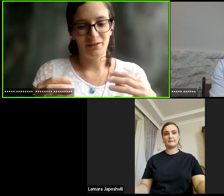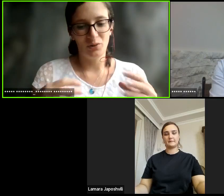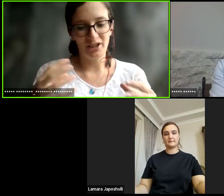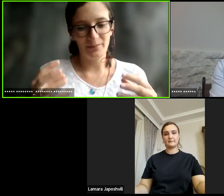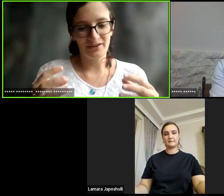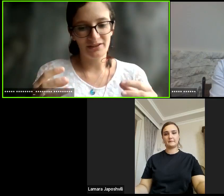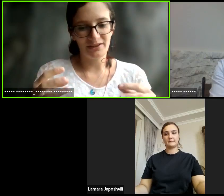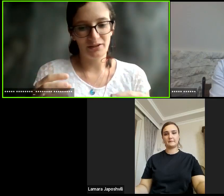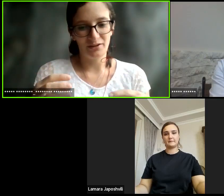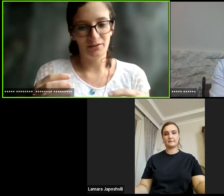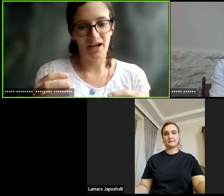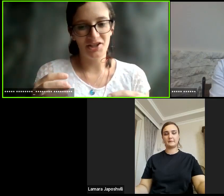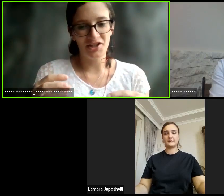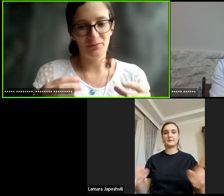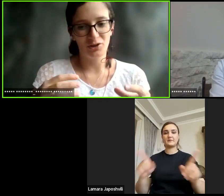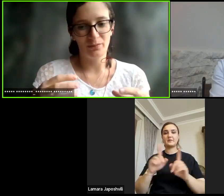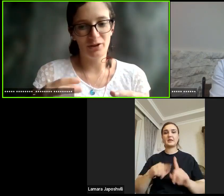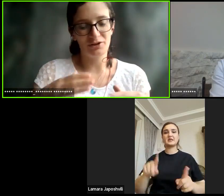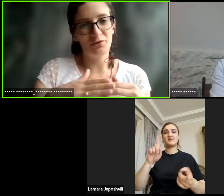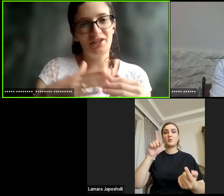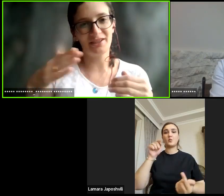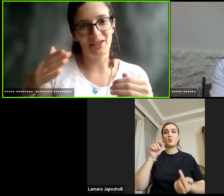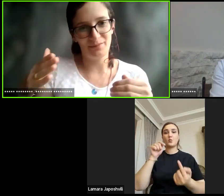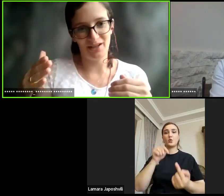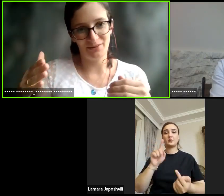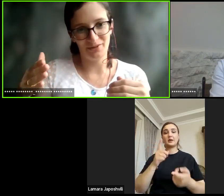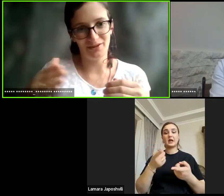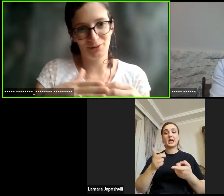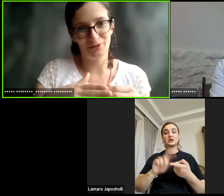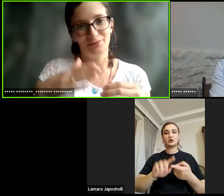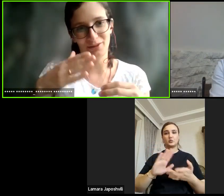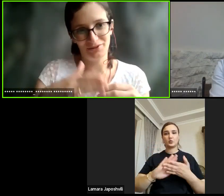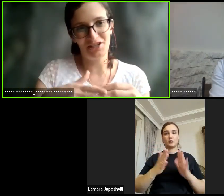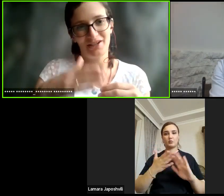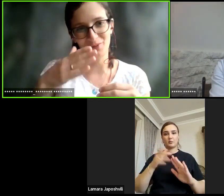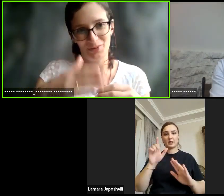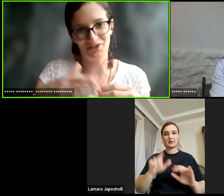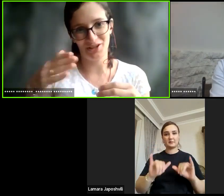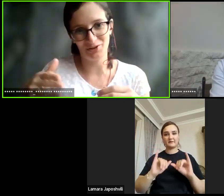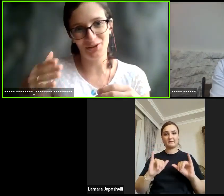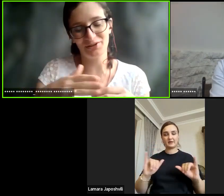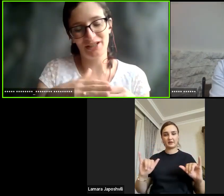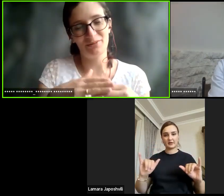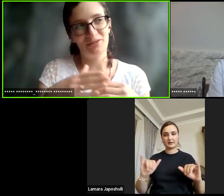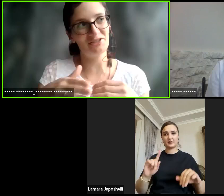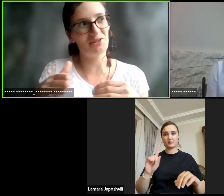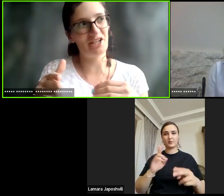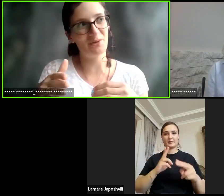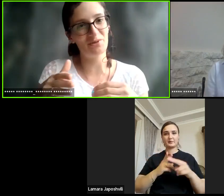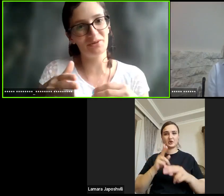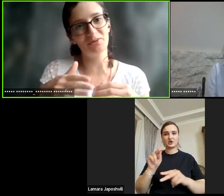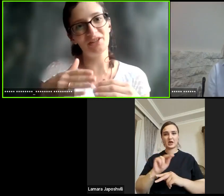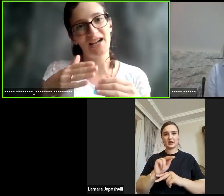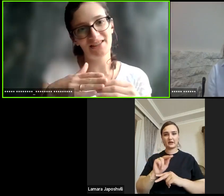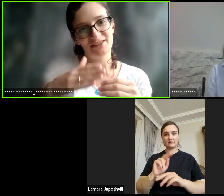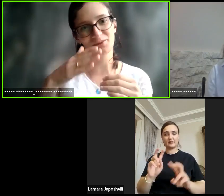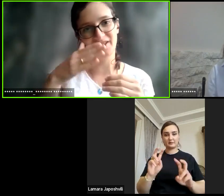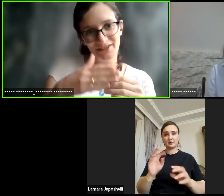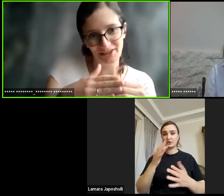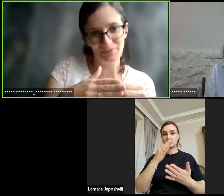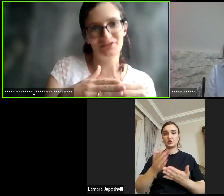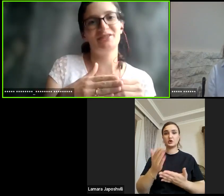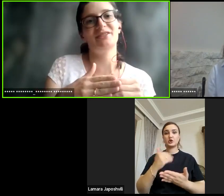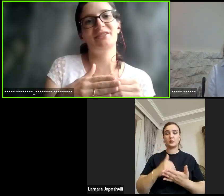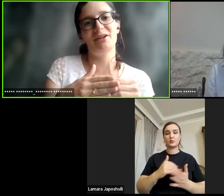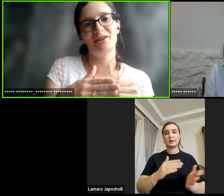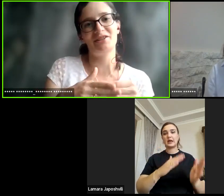მაგალითად მორგებას რაც გააჩნია მდგომარეობას, ხო ვითარდება ადამიანი, თქო, ჩარევების შემდეგ, სარეაბილიტაციო ჩარევების შემდეგ და გადადის, თქო,